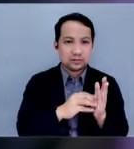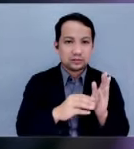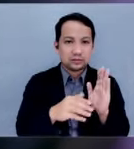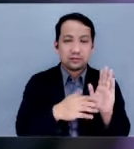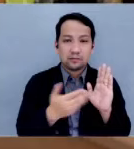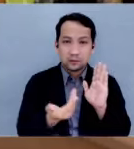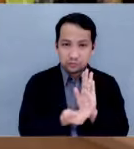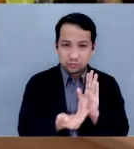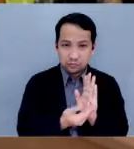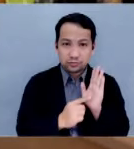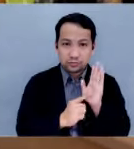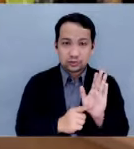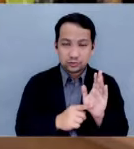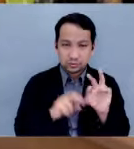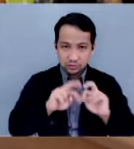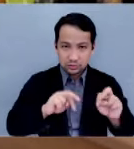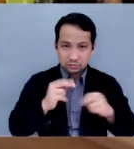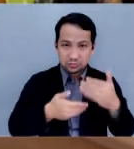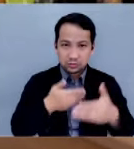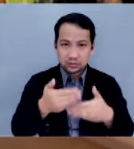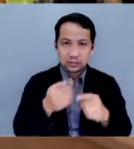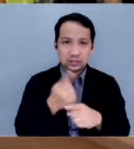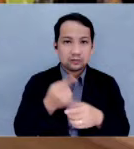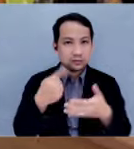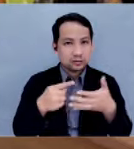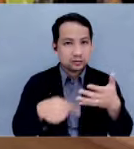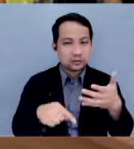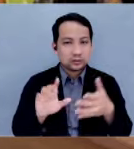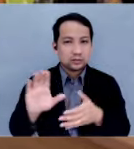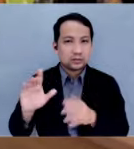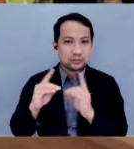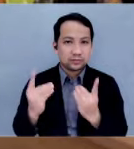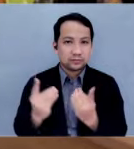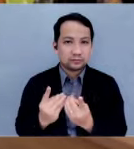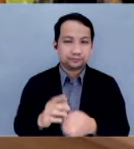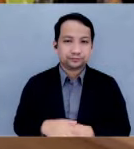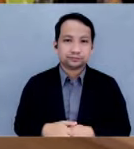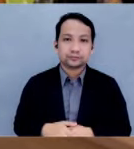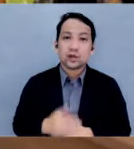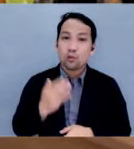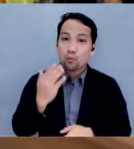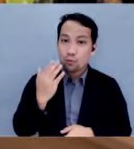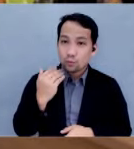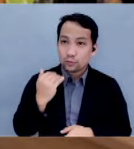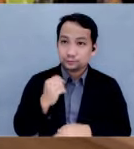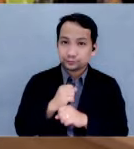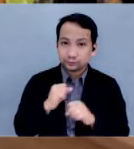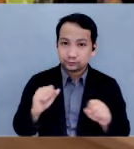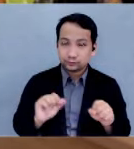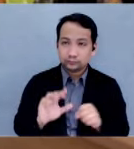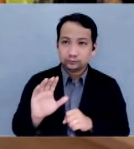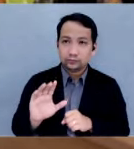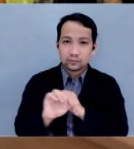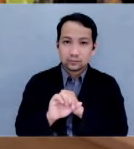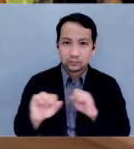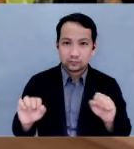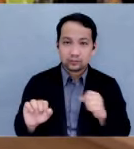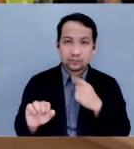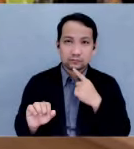na dumaan ito sa tamang pagsusuri ng nasabing ahensya. Ito ay para mapangalagaan ang seguridad ng